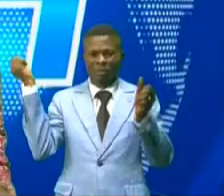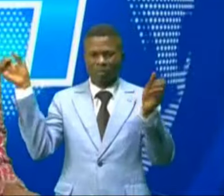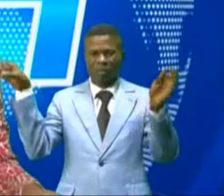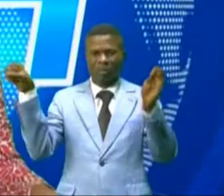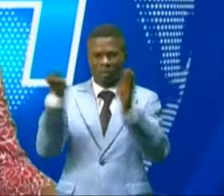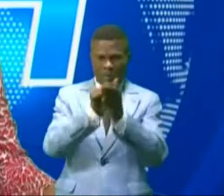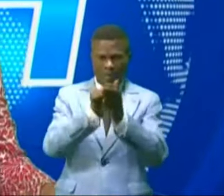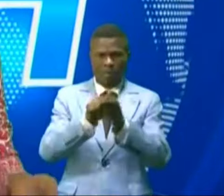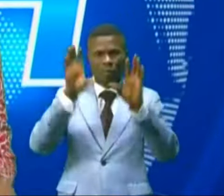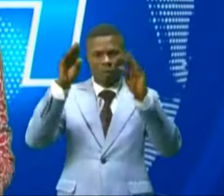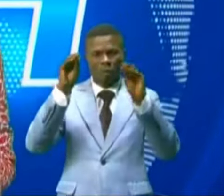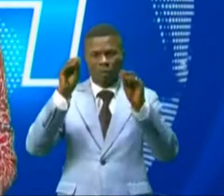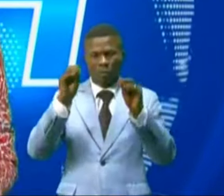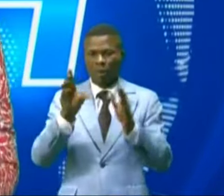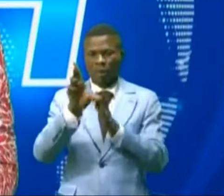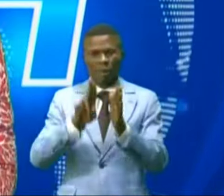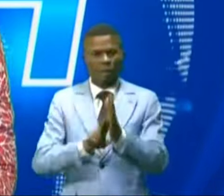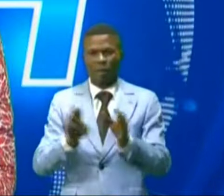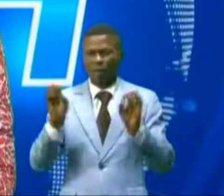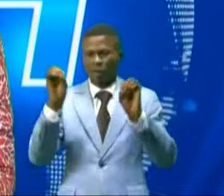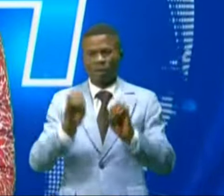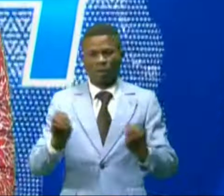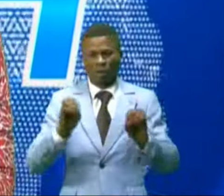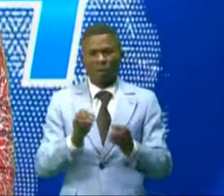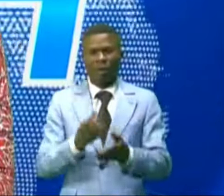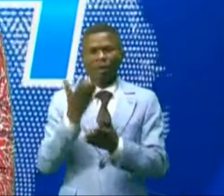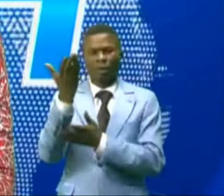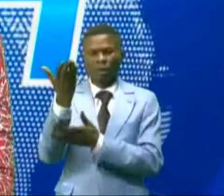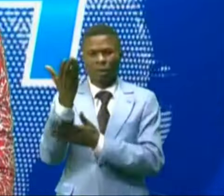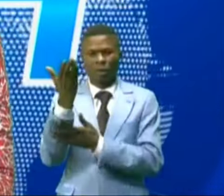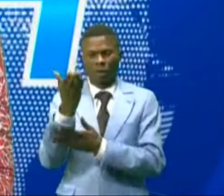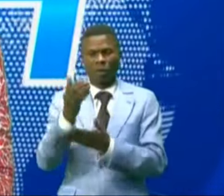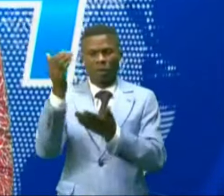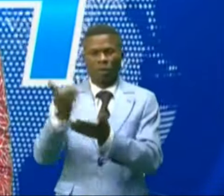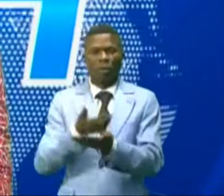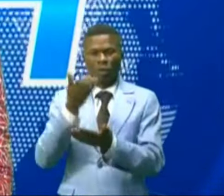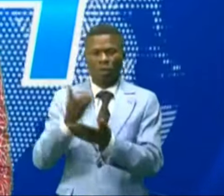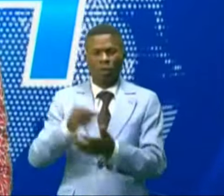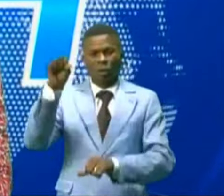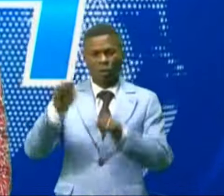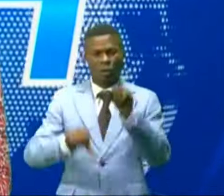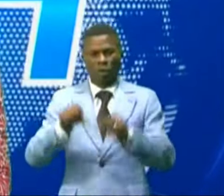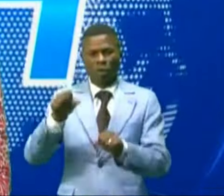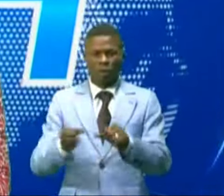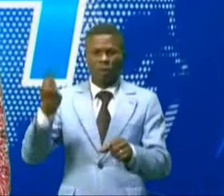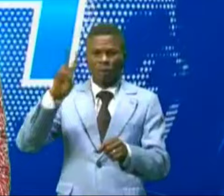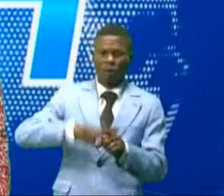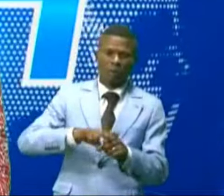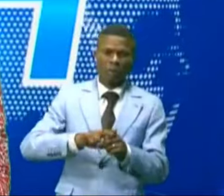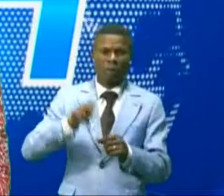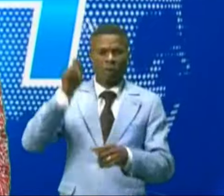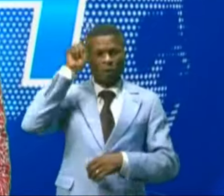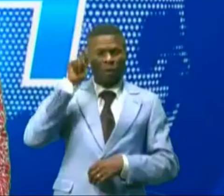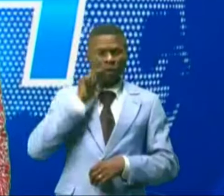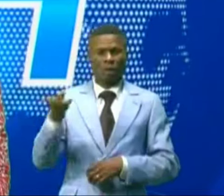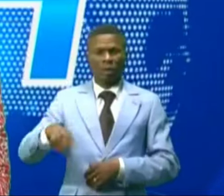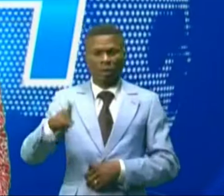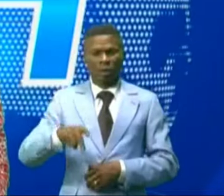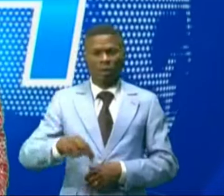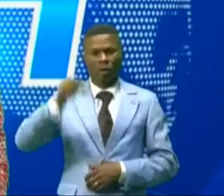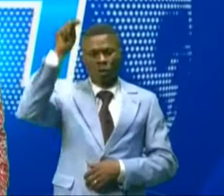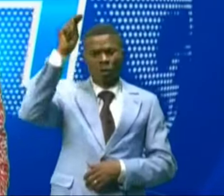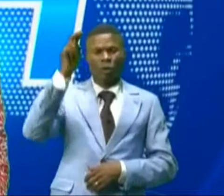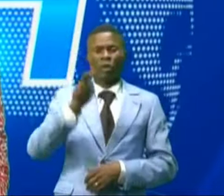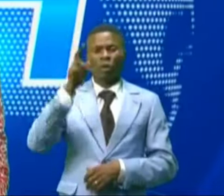magasins non en règle. Et puis, plaidoyer contre l'exploitation, abus et harcèlement sexuel dans la province du Nord